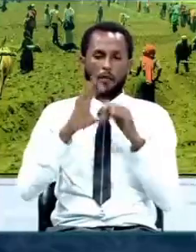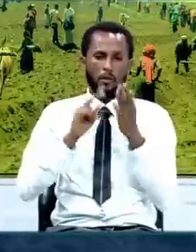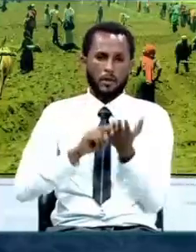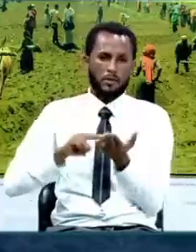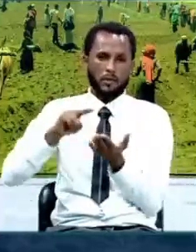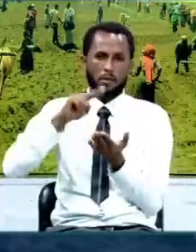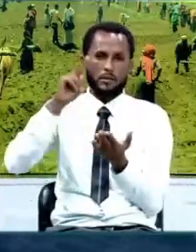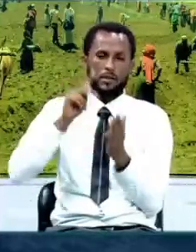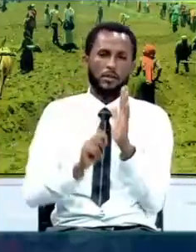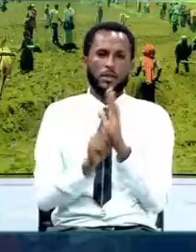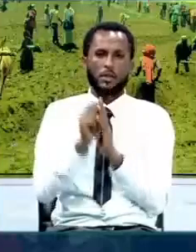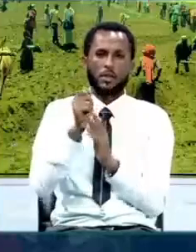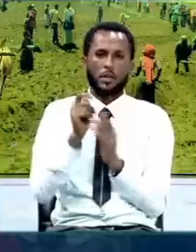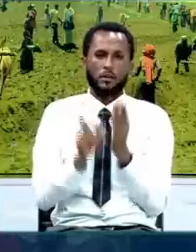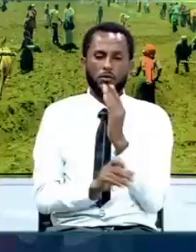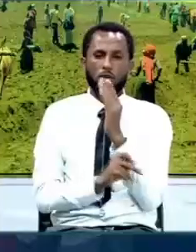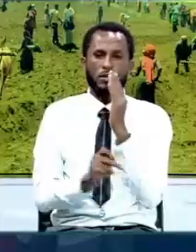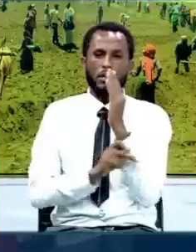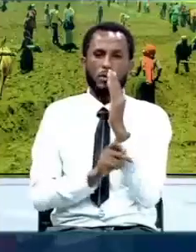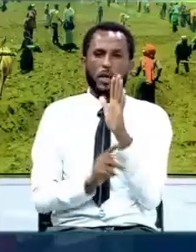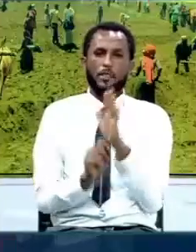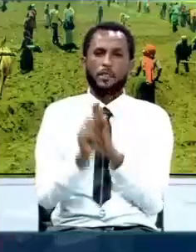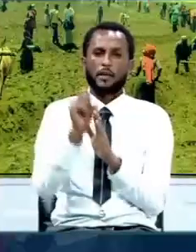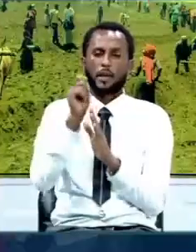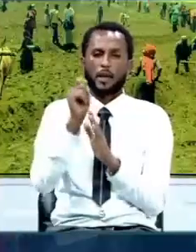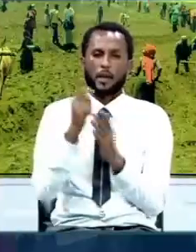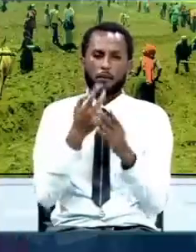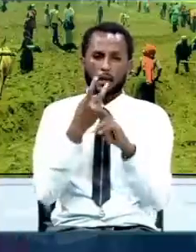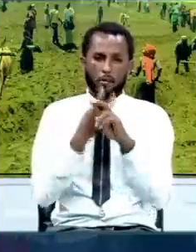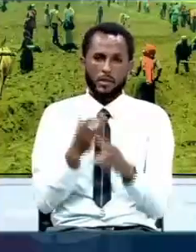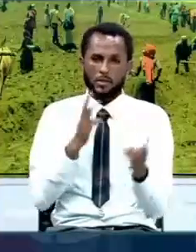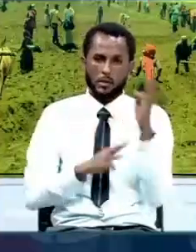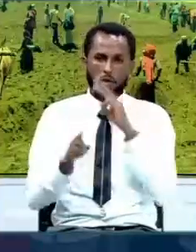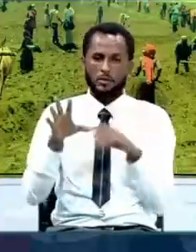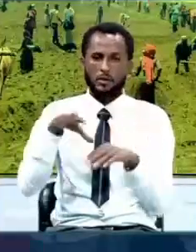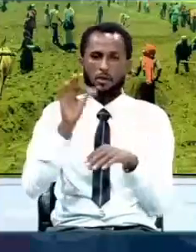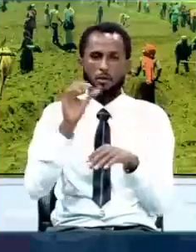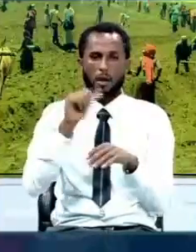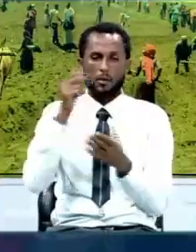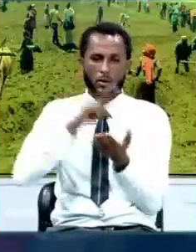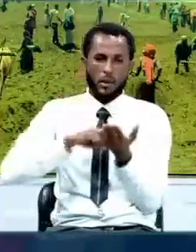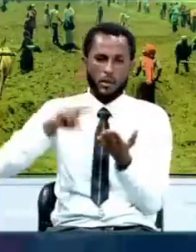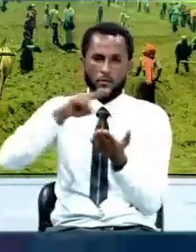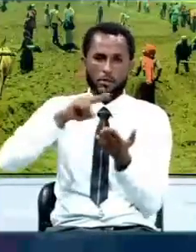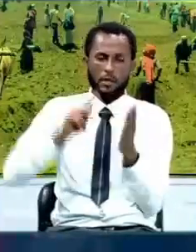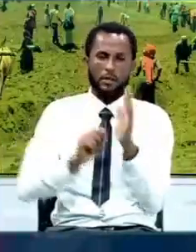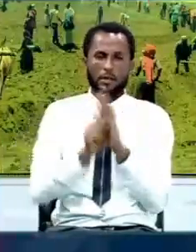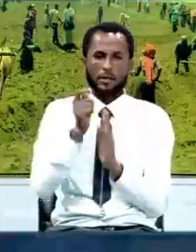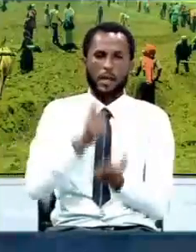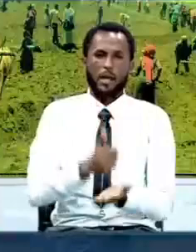ዩኒቨርሲቲ ትግራይን ቅዱሳት ዲያስፖራ ትግራይን ኣብ ከቢድ ፀገም ንዝርከቡ ካልኦት ዩኒቨርሲቲታት